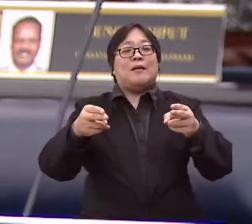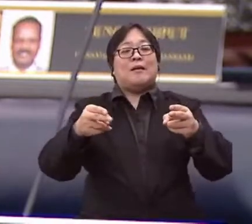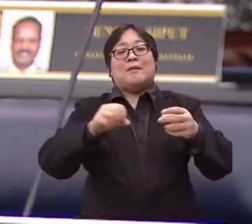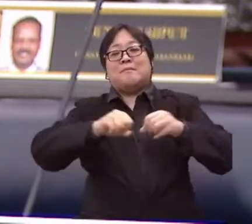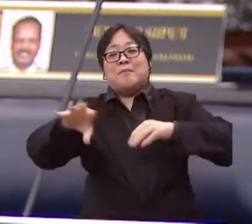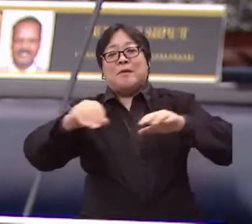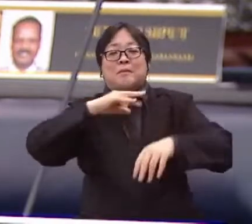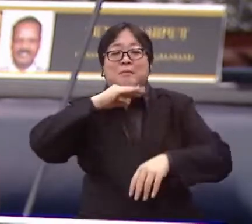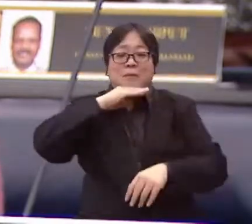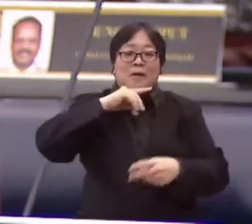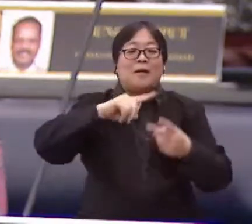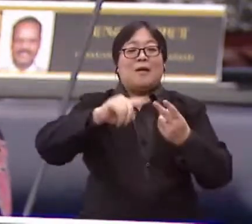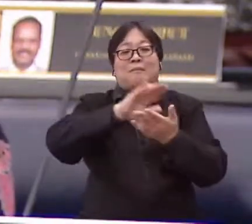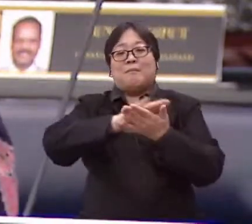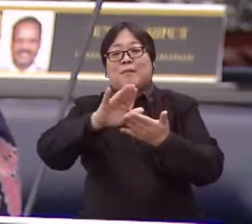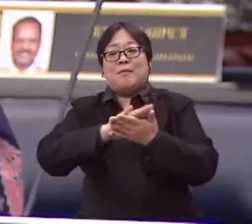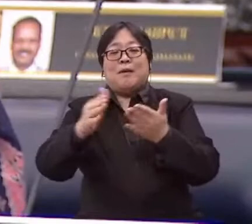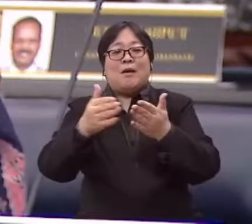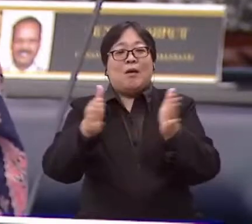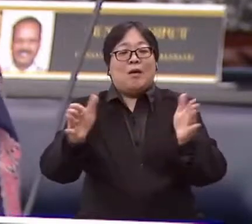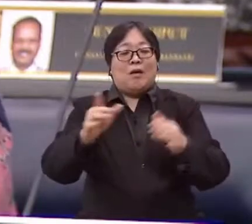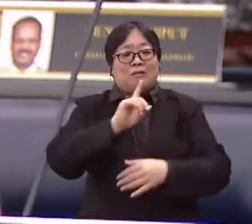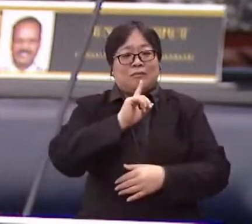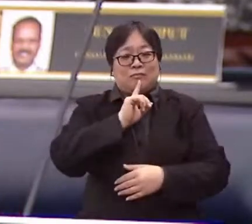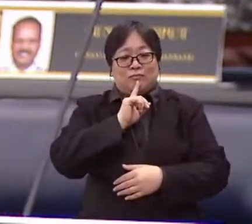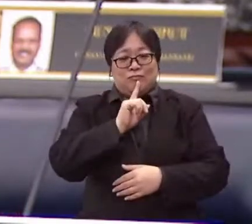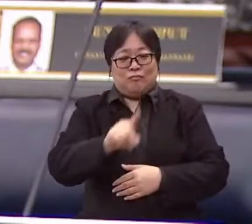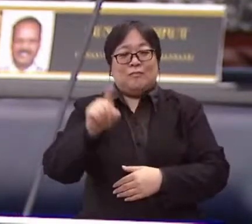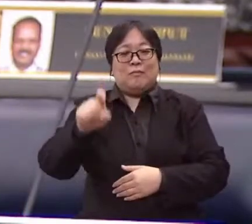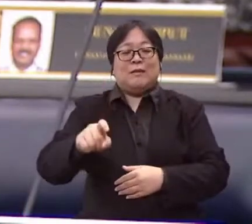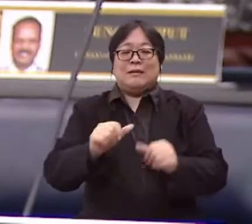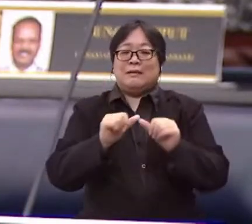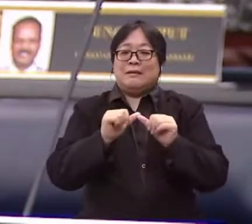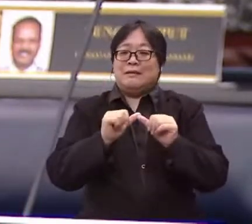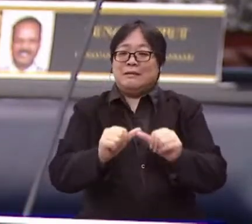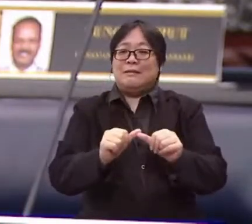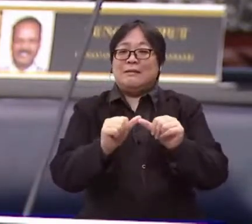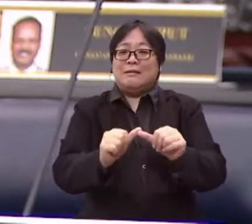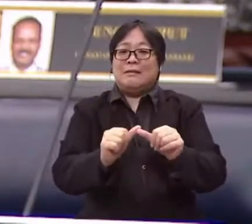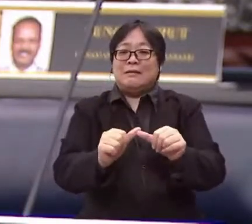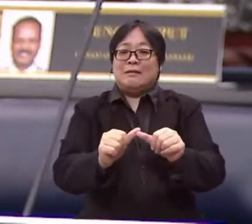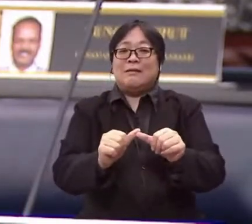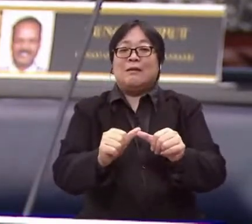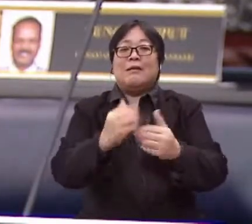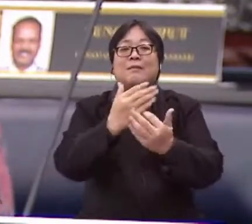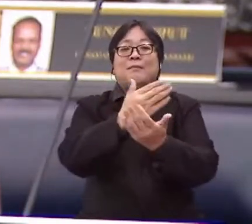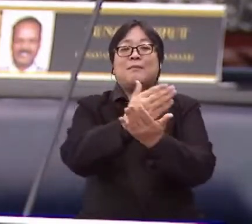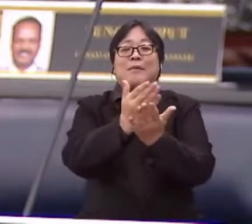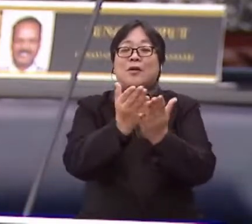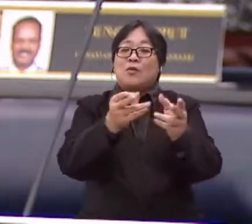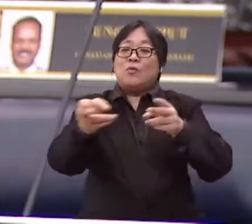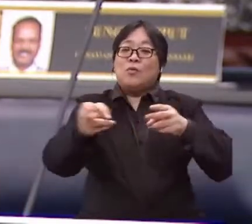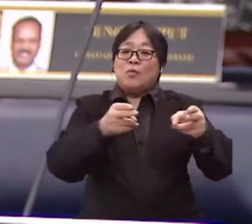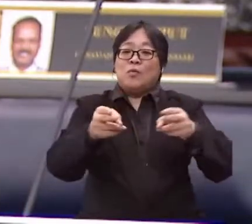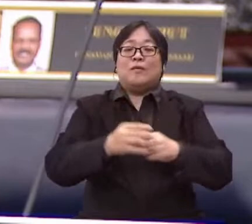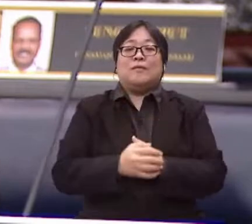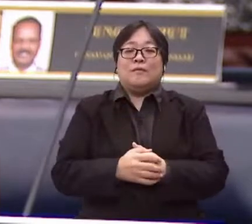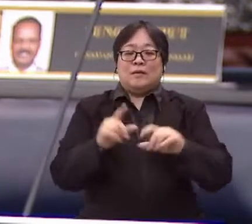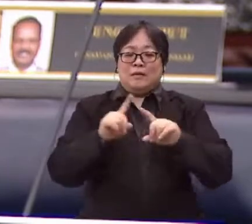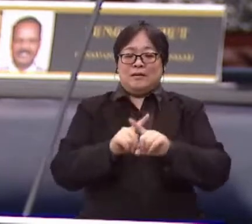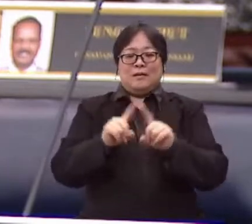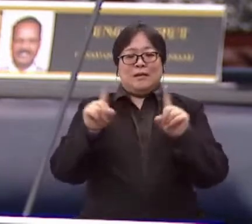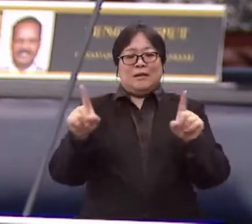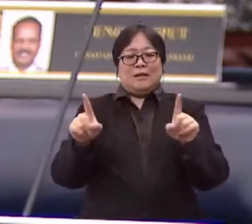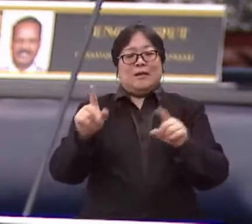dan pembersihan awam seharusnya kekal sebagai perbelanjaan mengurus namun